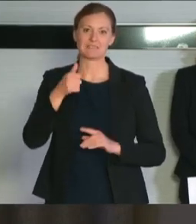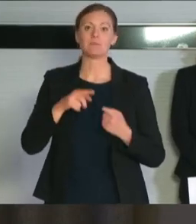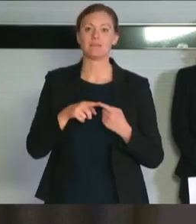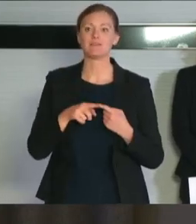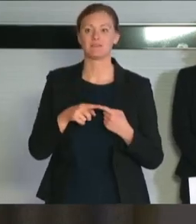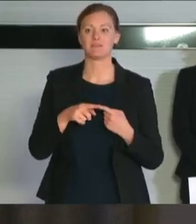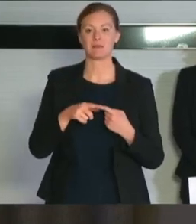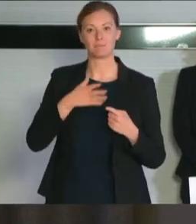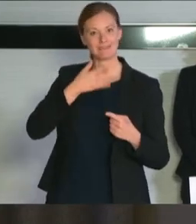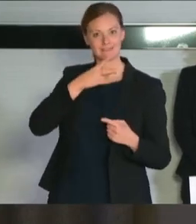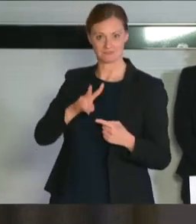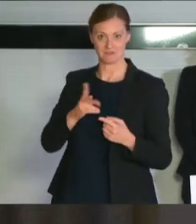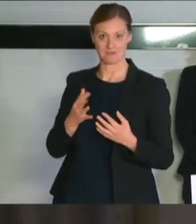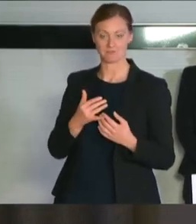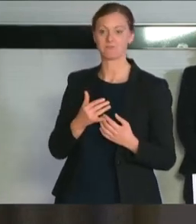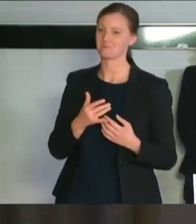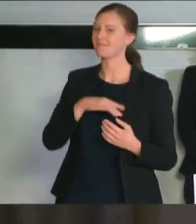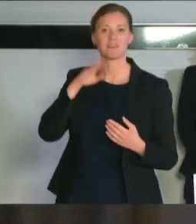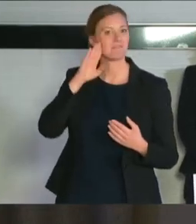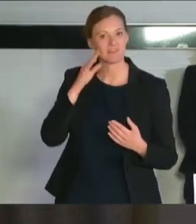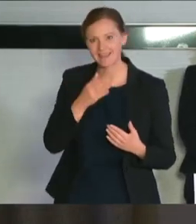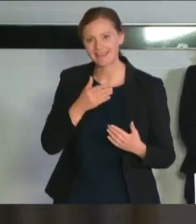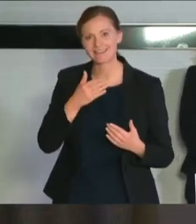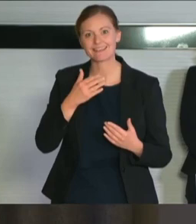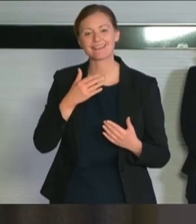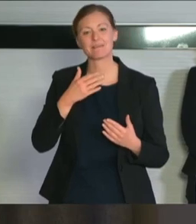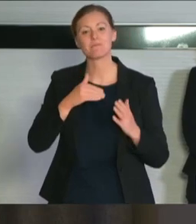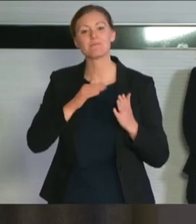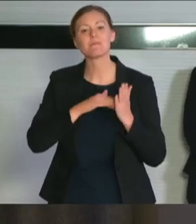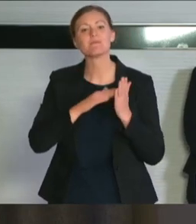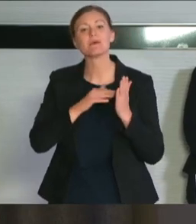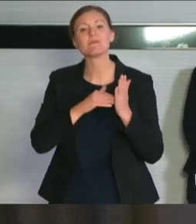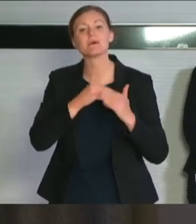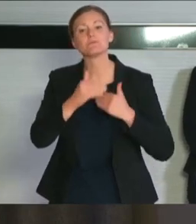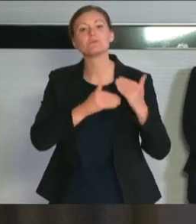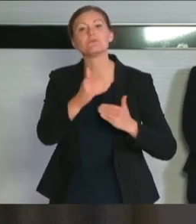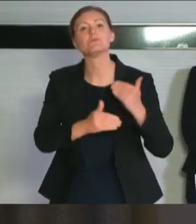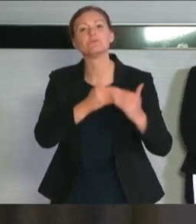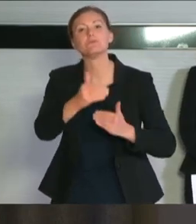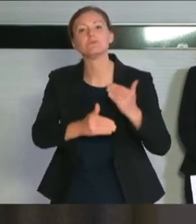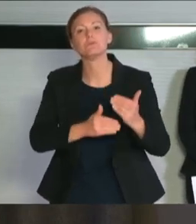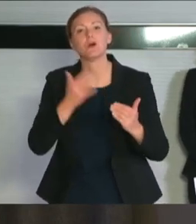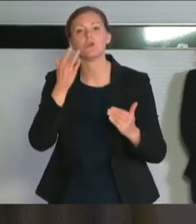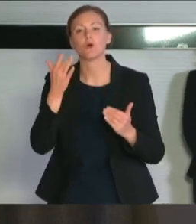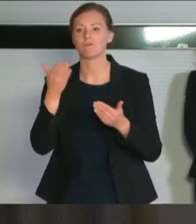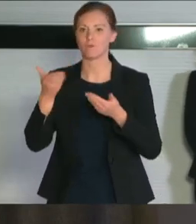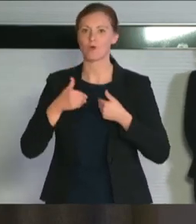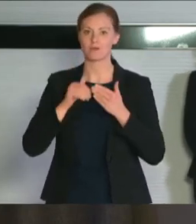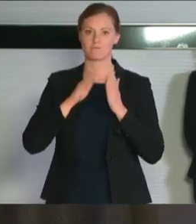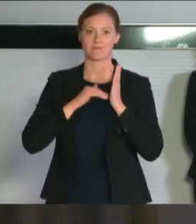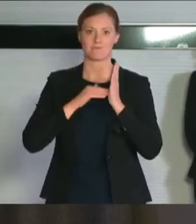som er mitt svar, det er jo at det vet vi heldigvis mer og mer om etter hvert som nå vi får mer og